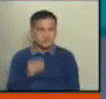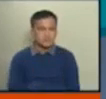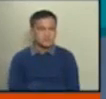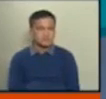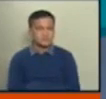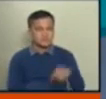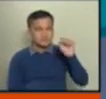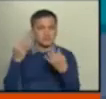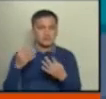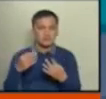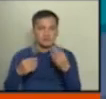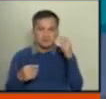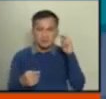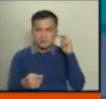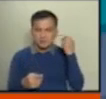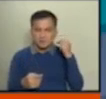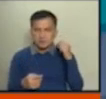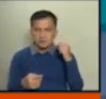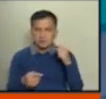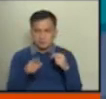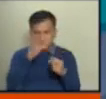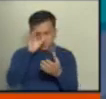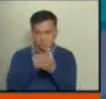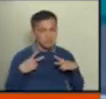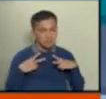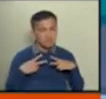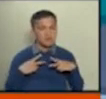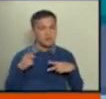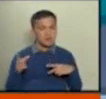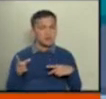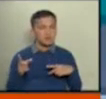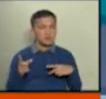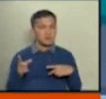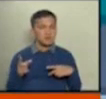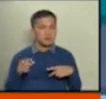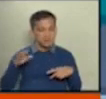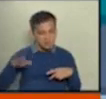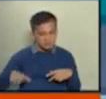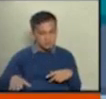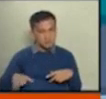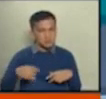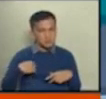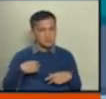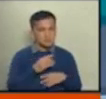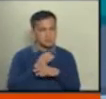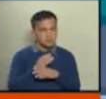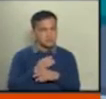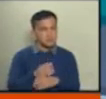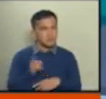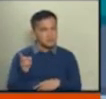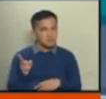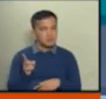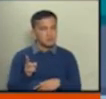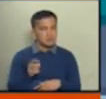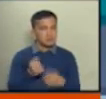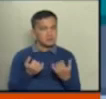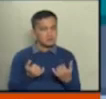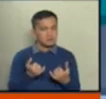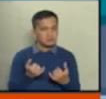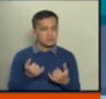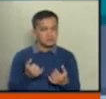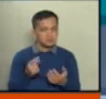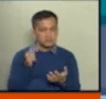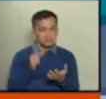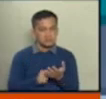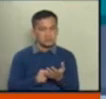Mercy. Idol. Apo, yung mister mo, nagpalaya sa pamangkin mo. Yan, sir, maliit pa yan, alaga ko na yan. Okay. Ngayon, sir, hanggang sa grade